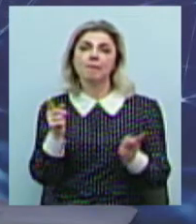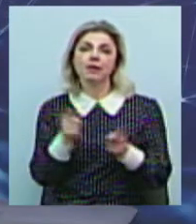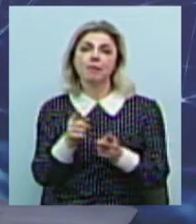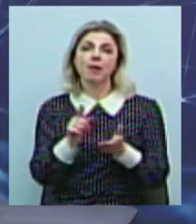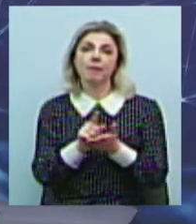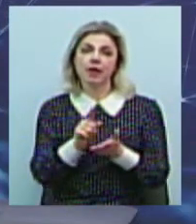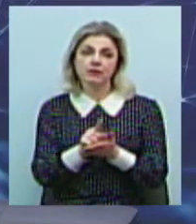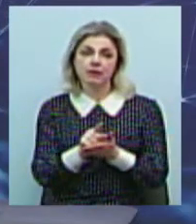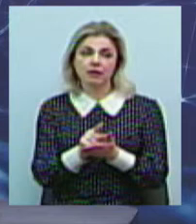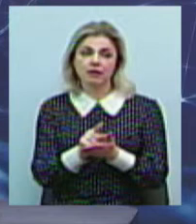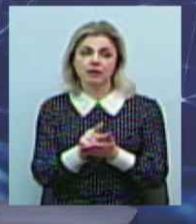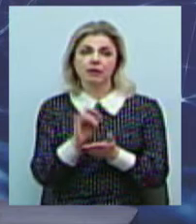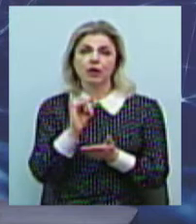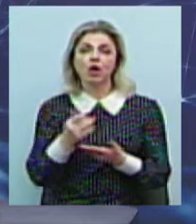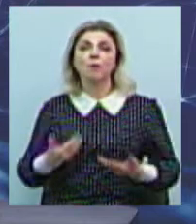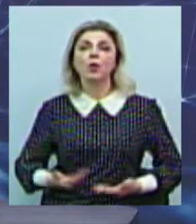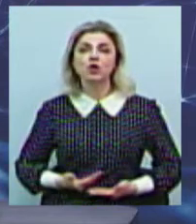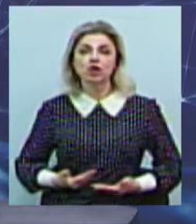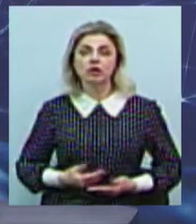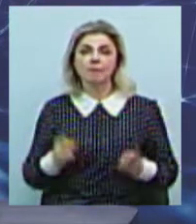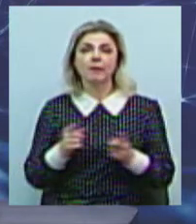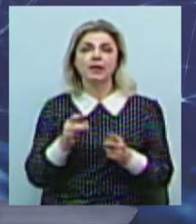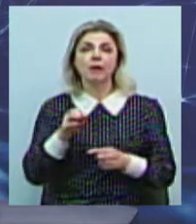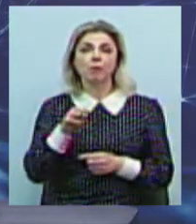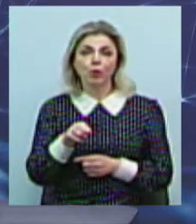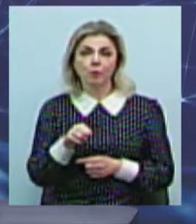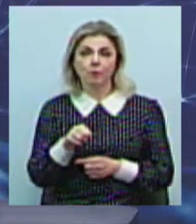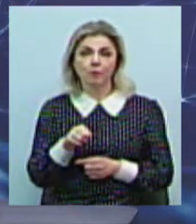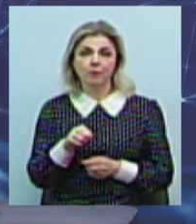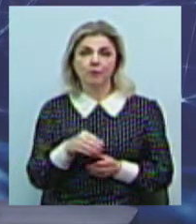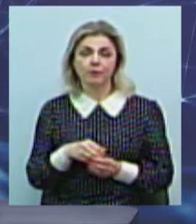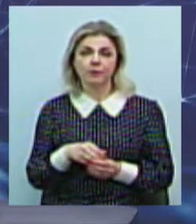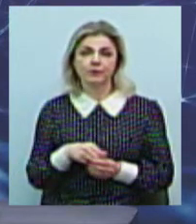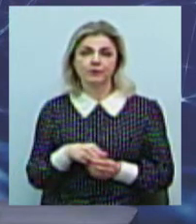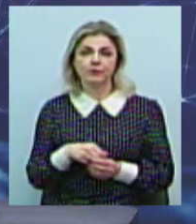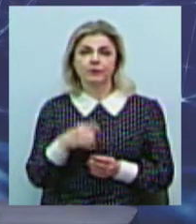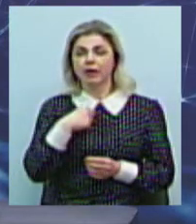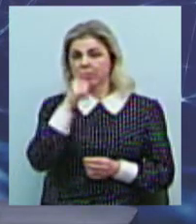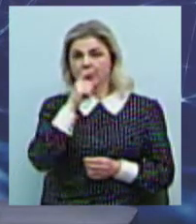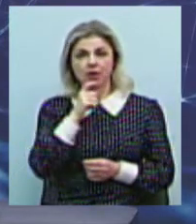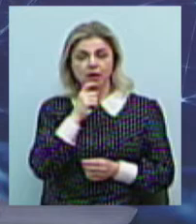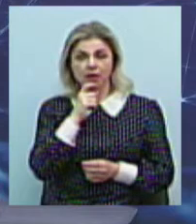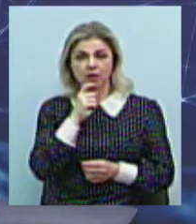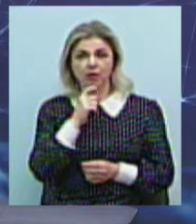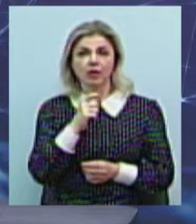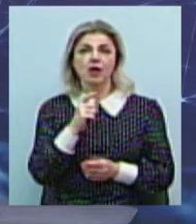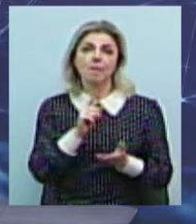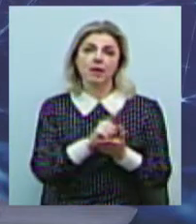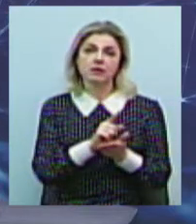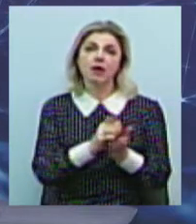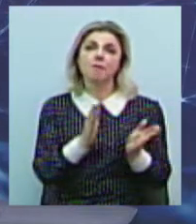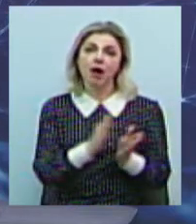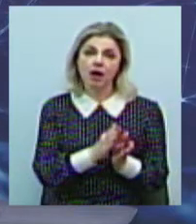пенсія, так, і прожиточний мінімум. От мені непонятно. Пенсія маленька,